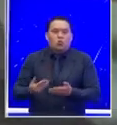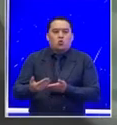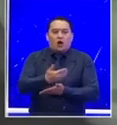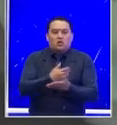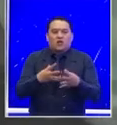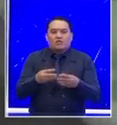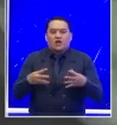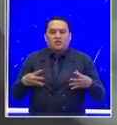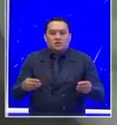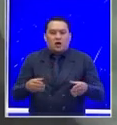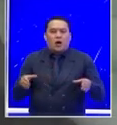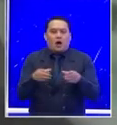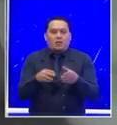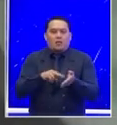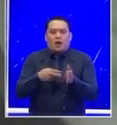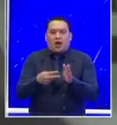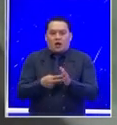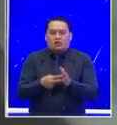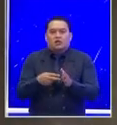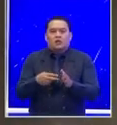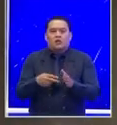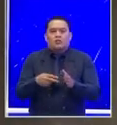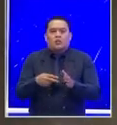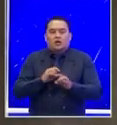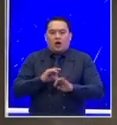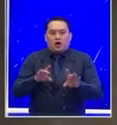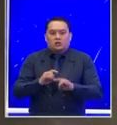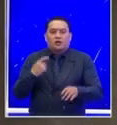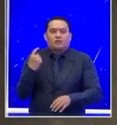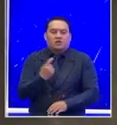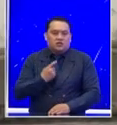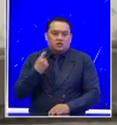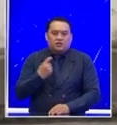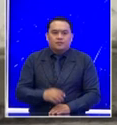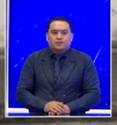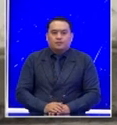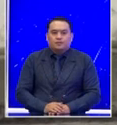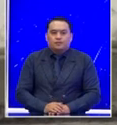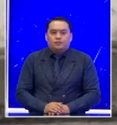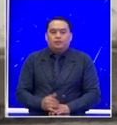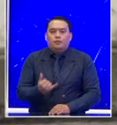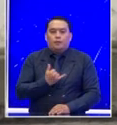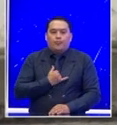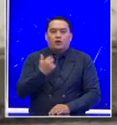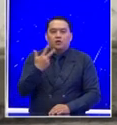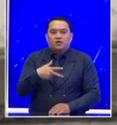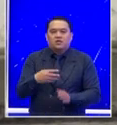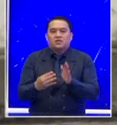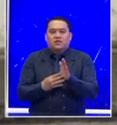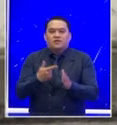целом весенняя кампания проходит по плану и без эксцессов, поделился глава хозяйства. У нас 39 гектар